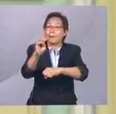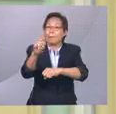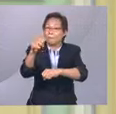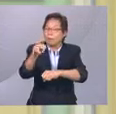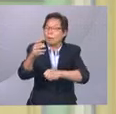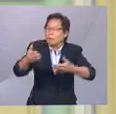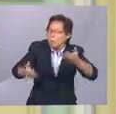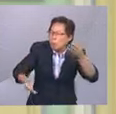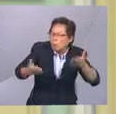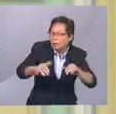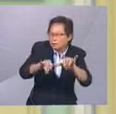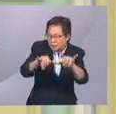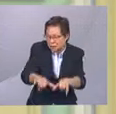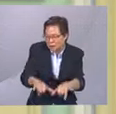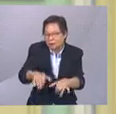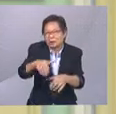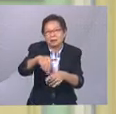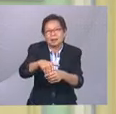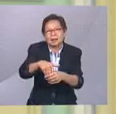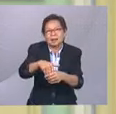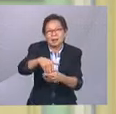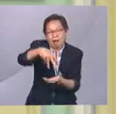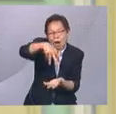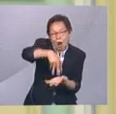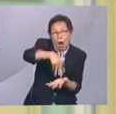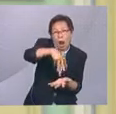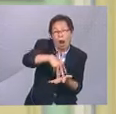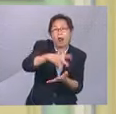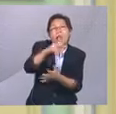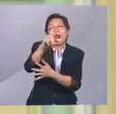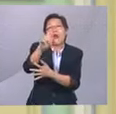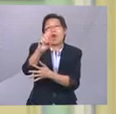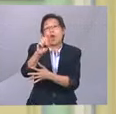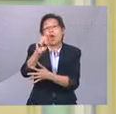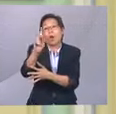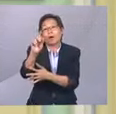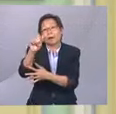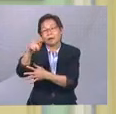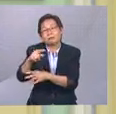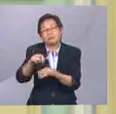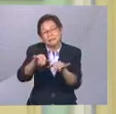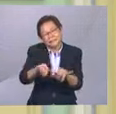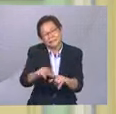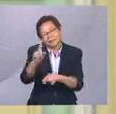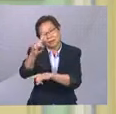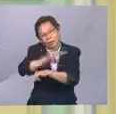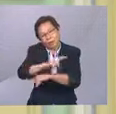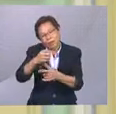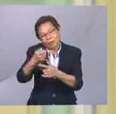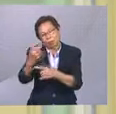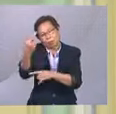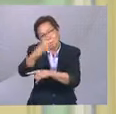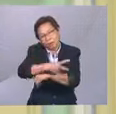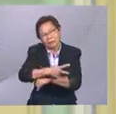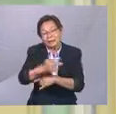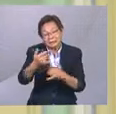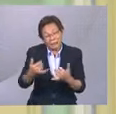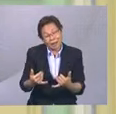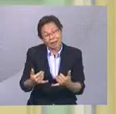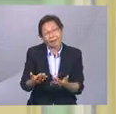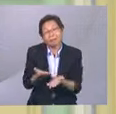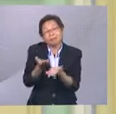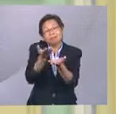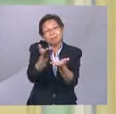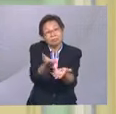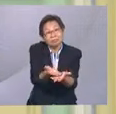Hai mungkin akan berada di dalam lokap untuk satu atau dua hari jadi tidak lagi sekarang over